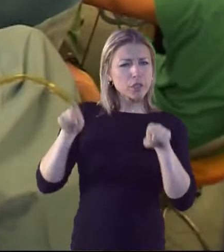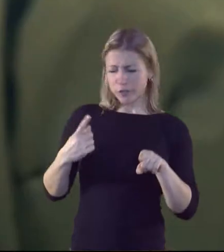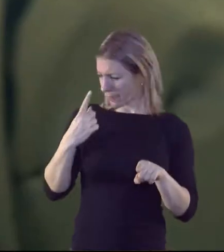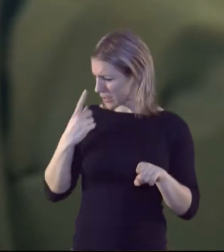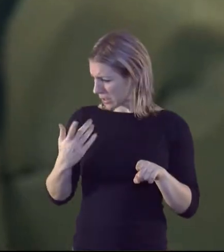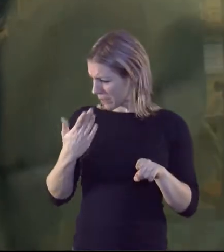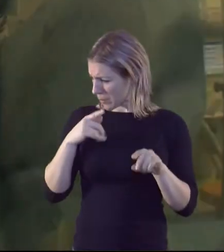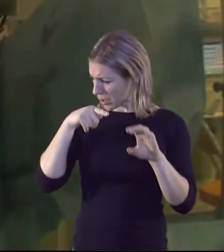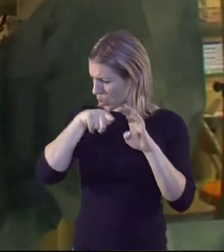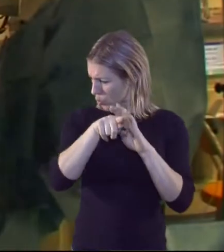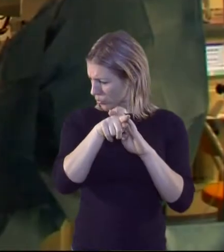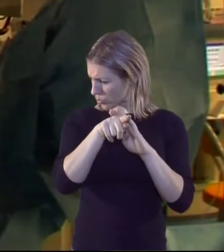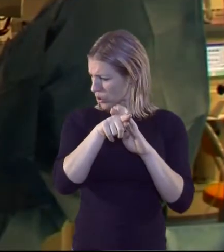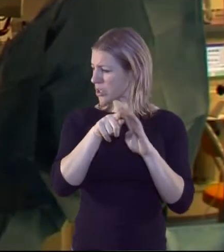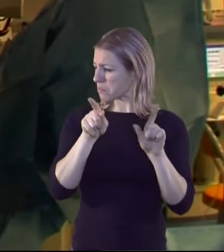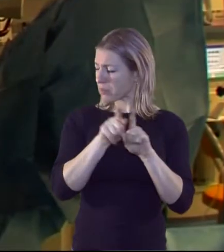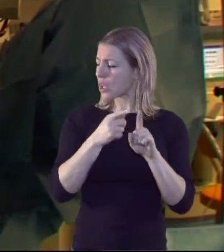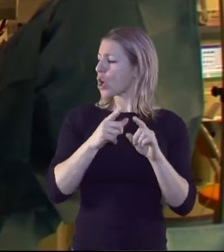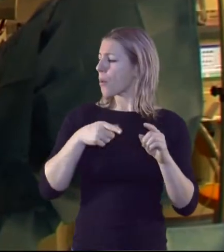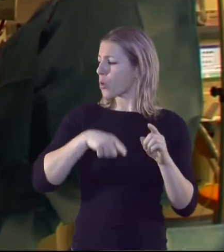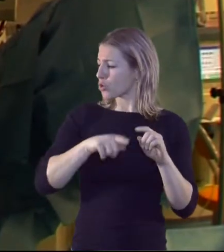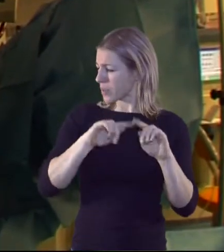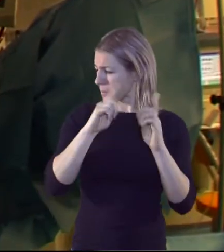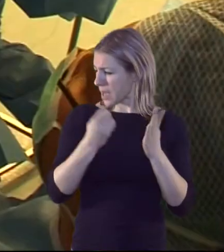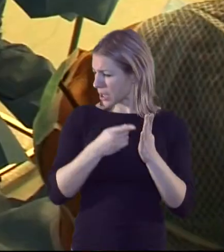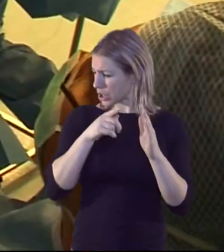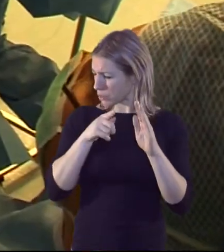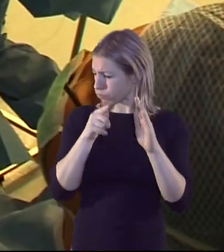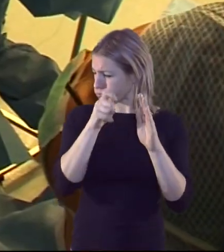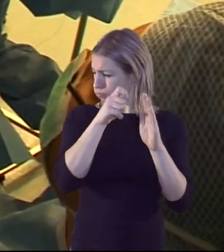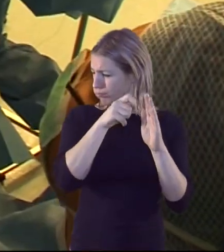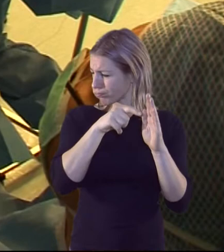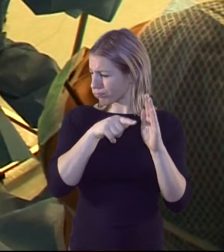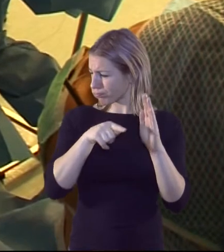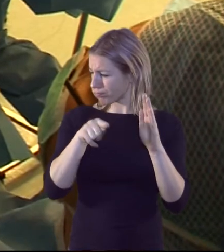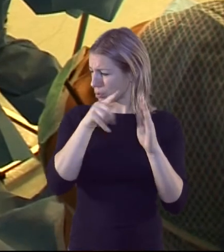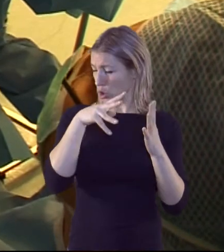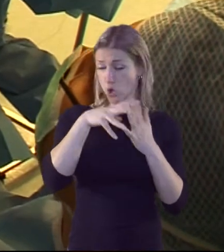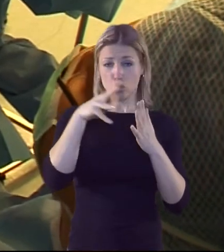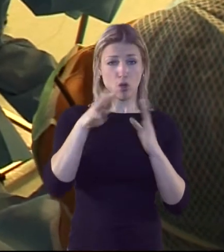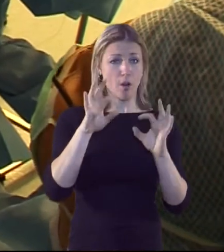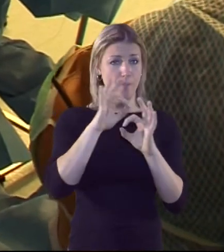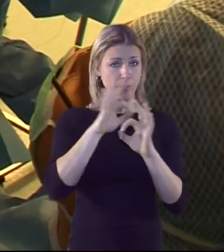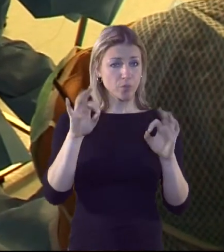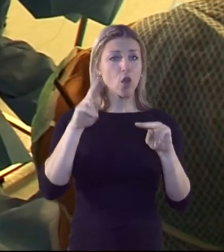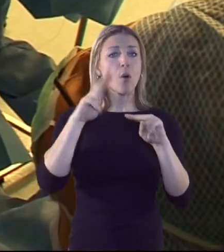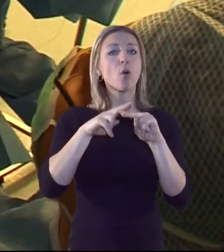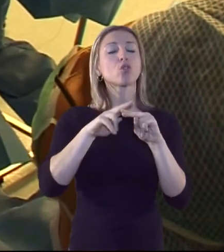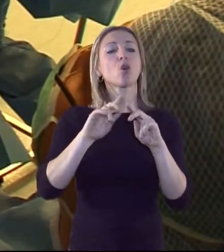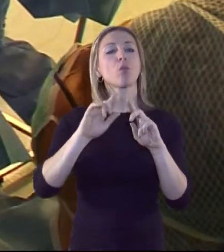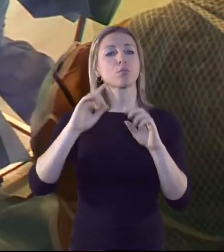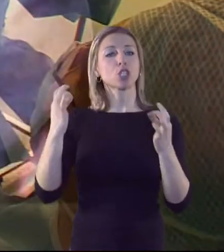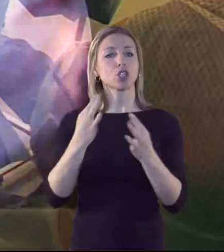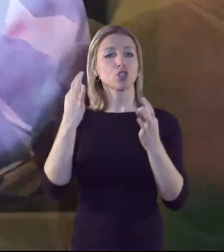i močový měchýř. Resekce tkání prostaty se provádí pomocí jednotlivých tahů resektoskopem.